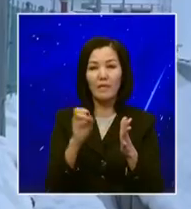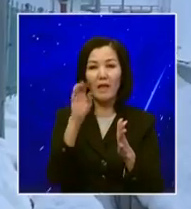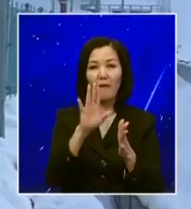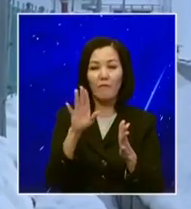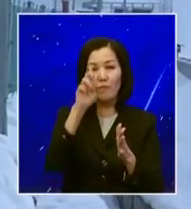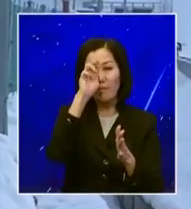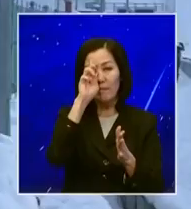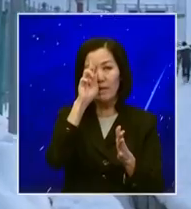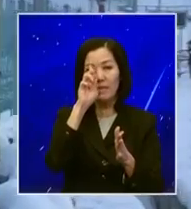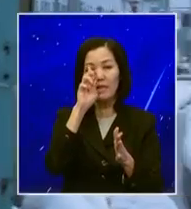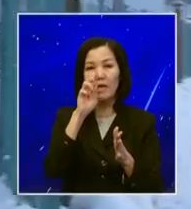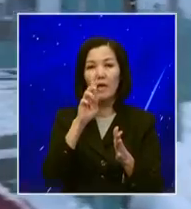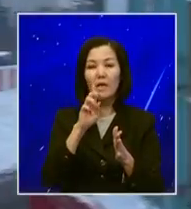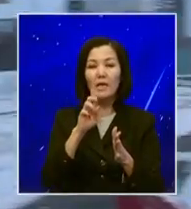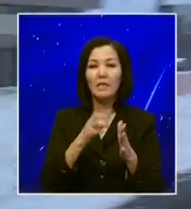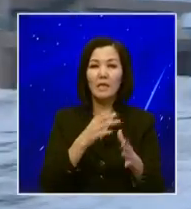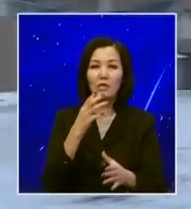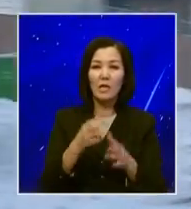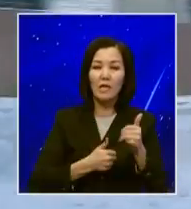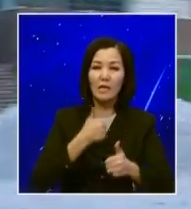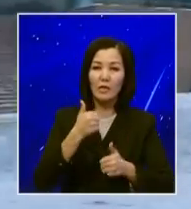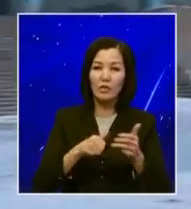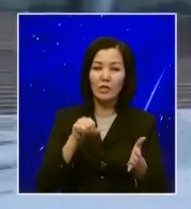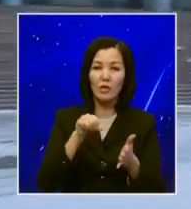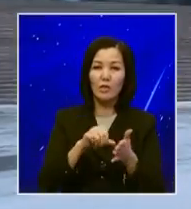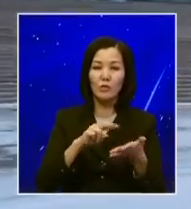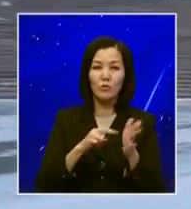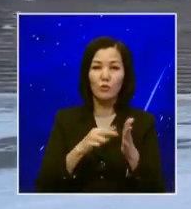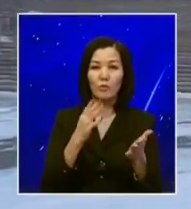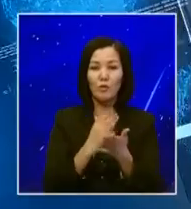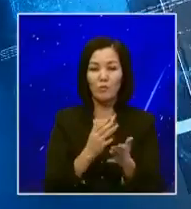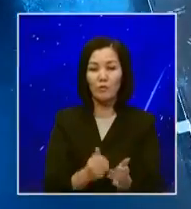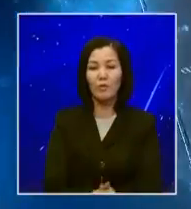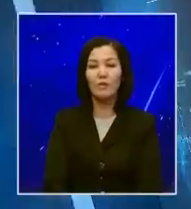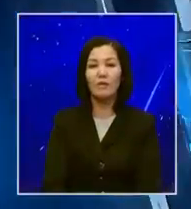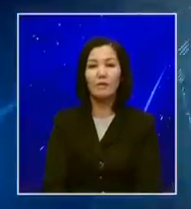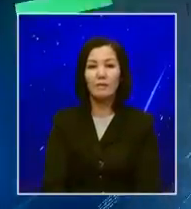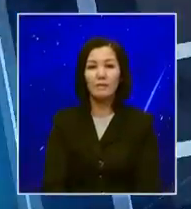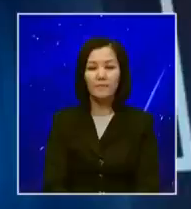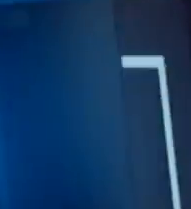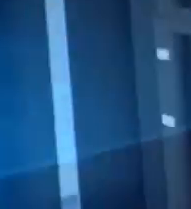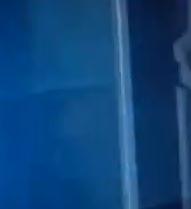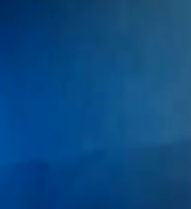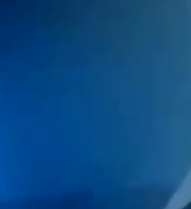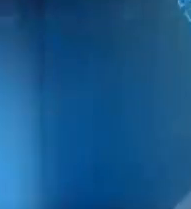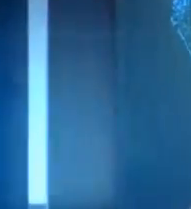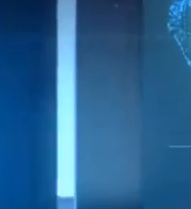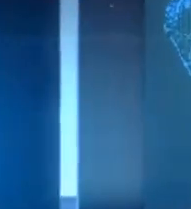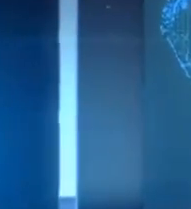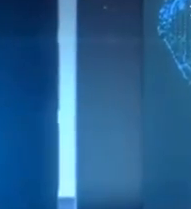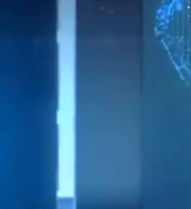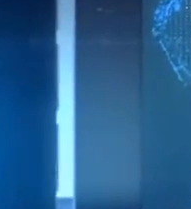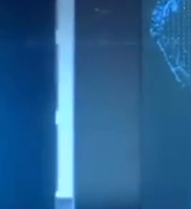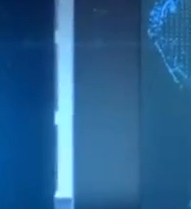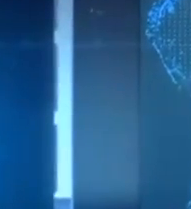елдерінің бірінде жалауы желбірейтін құрлықаралық жарысқа қатысуды жоспарлап отыр. Жарқын Нұрланұлы, Ғабит Қабдырахман, жетісу телеарнасы, Алматы